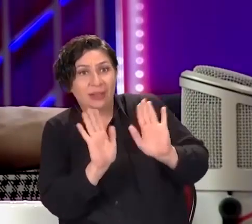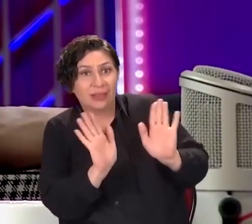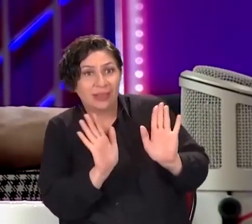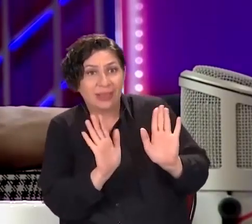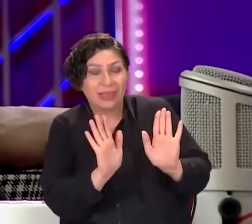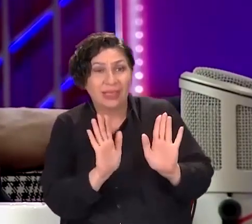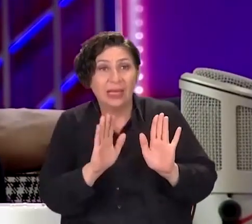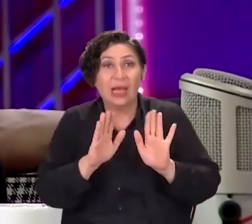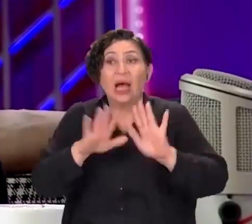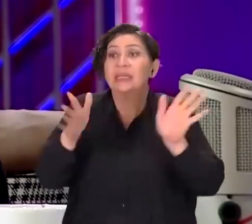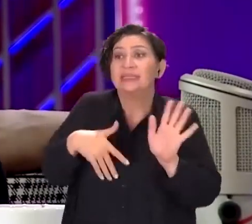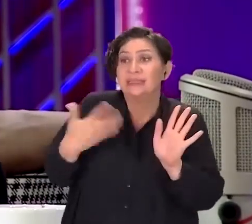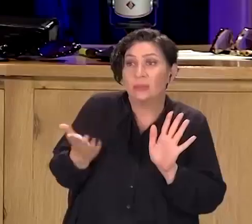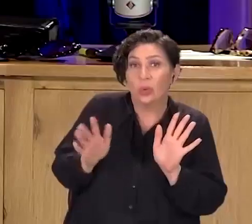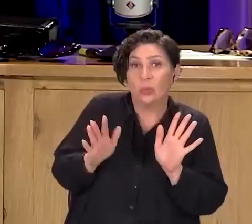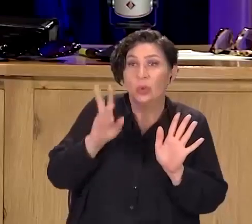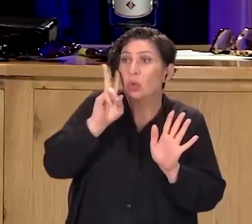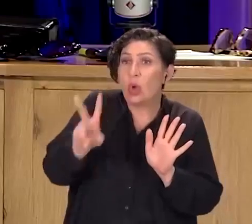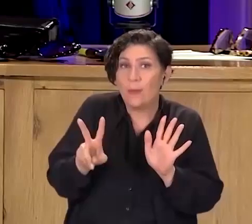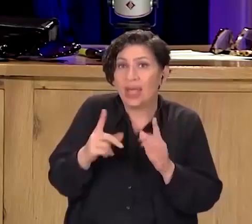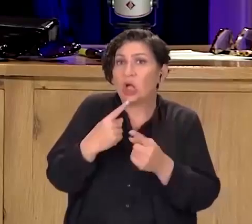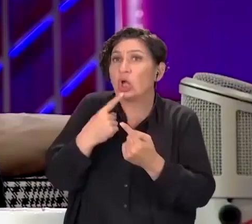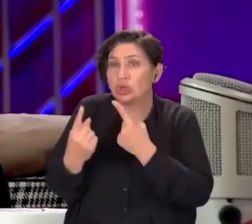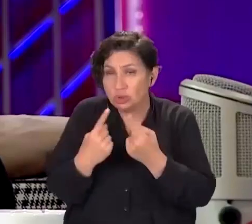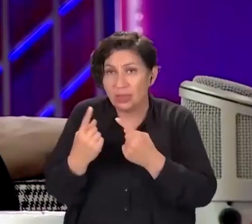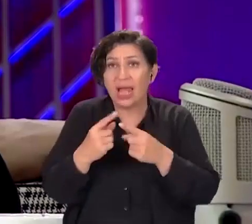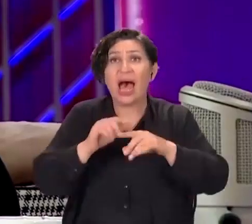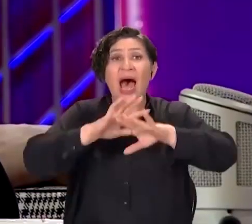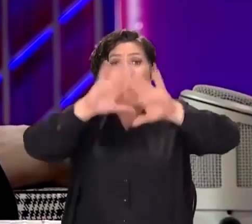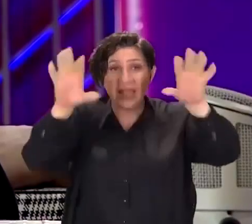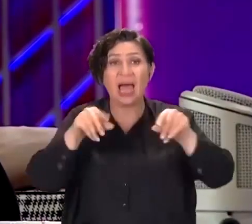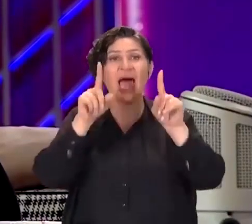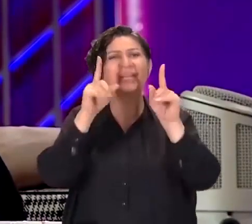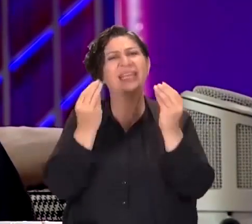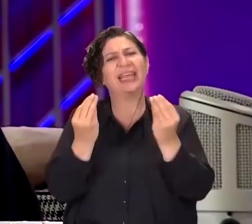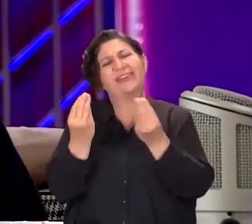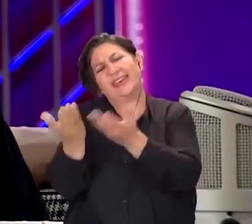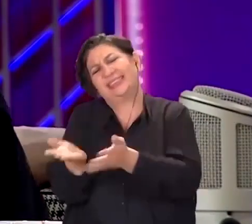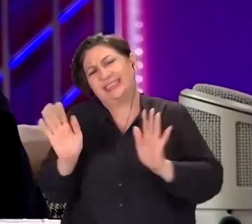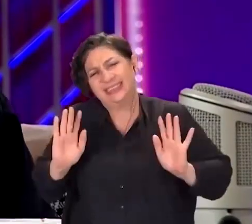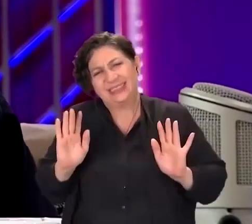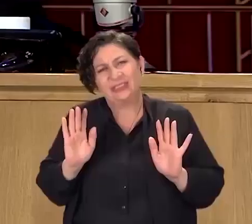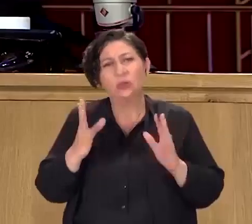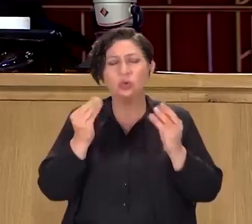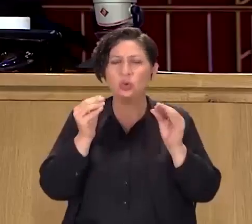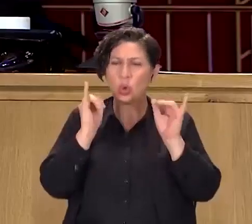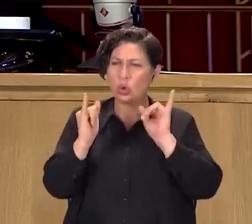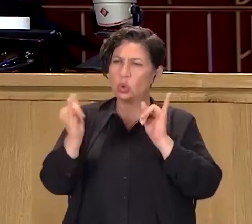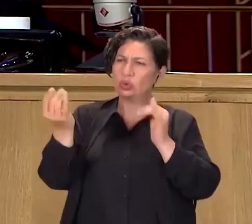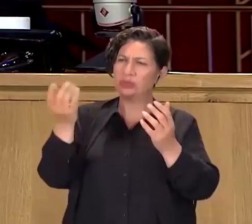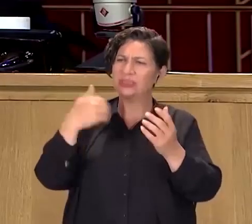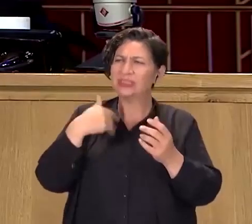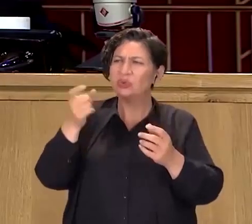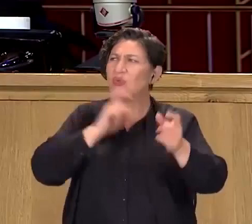yani. Ay, istemiyorum görmek, konuşmak. Allah herkese iyilik versin. Evet. Çok kötülük gördüm,